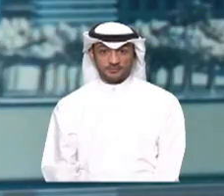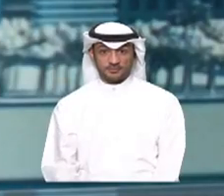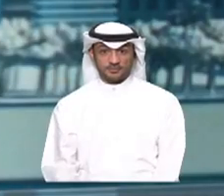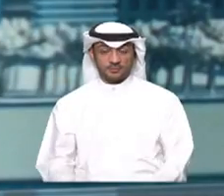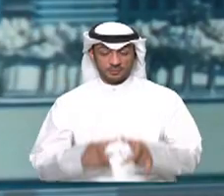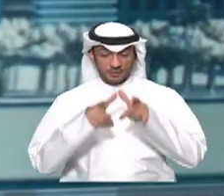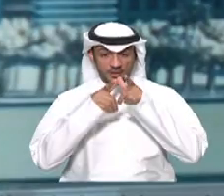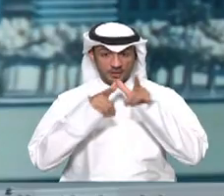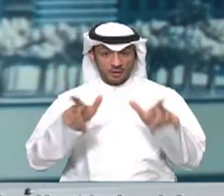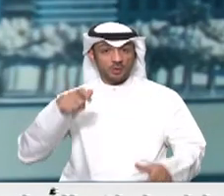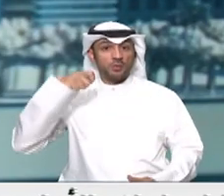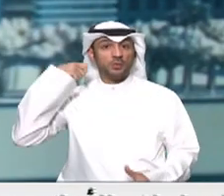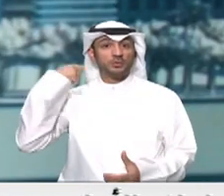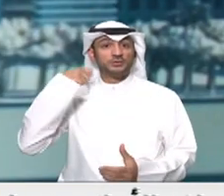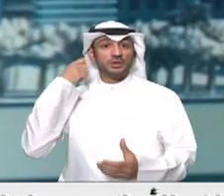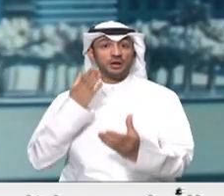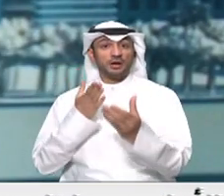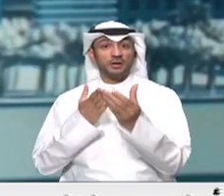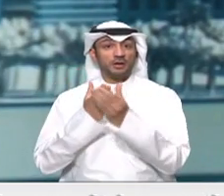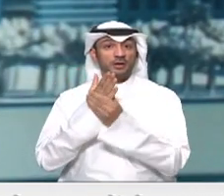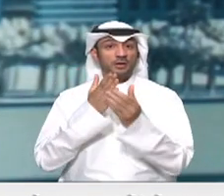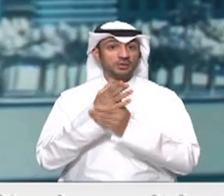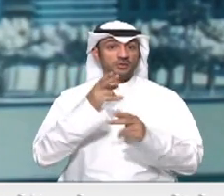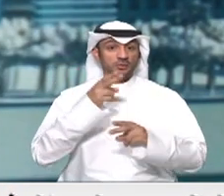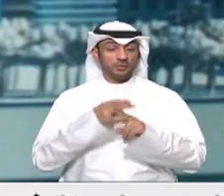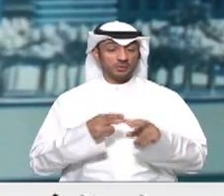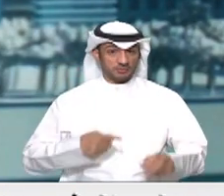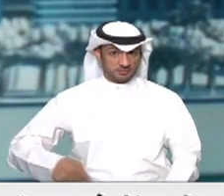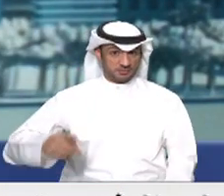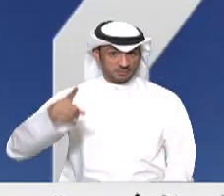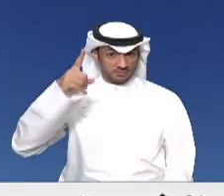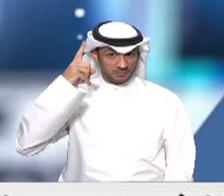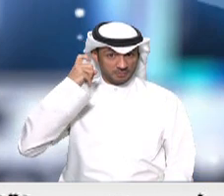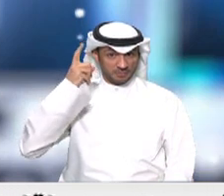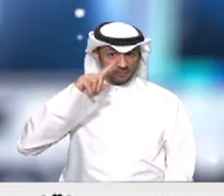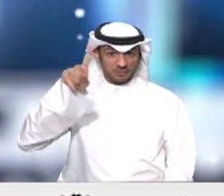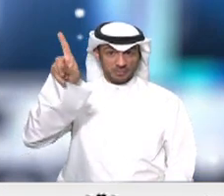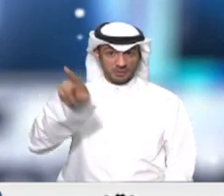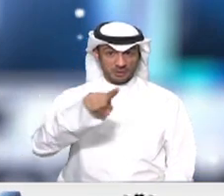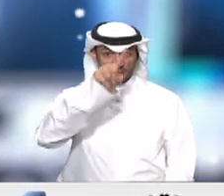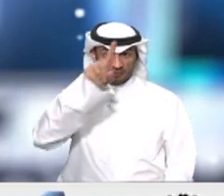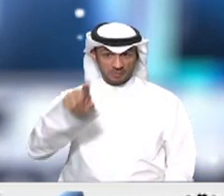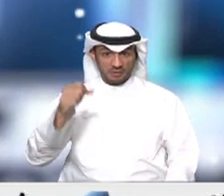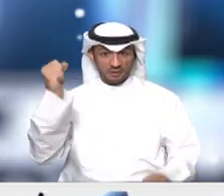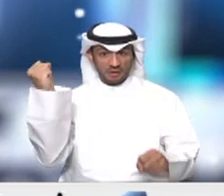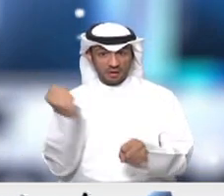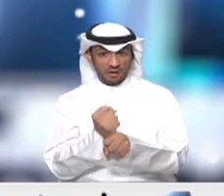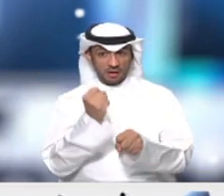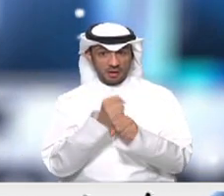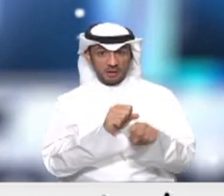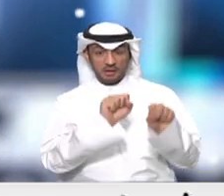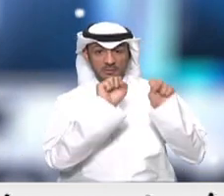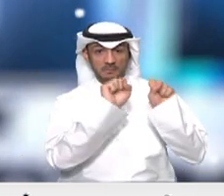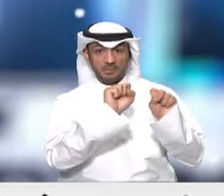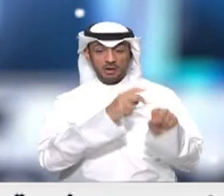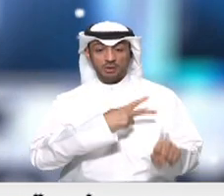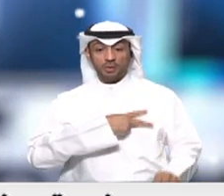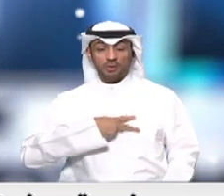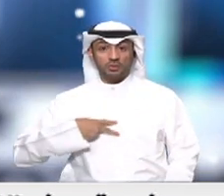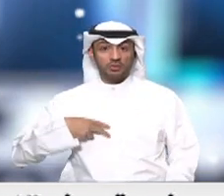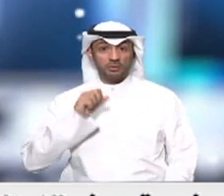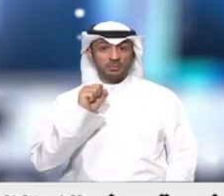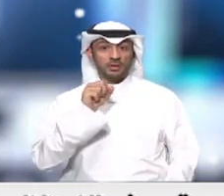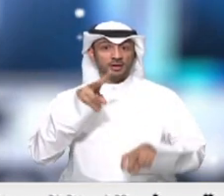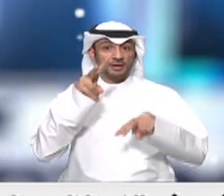اعربت وزاره الخارجيه عن ادانه واستنكار دوله الكويت للحملات المغرضه التي تشنها حكومه الاحتلال